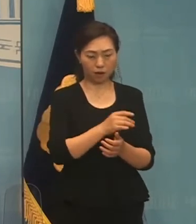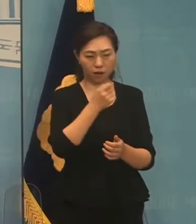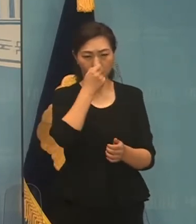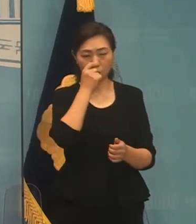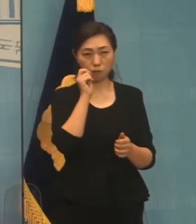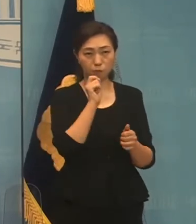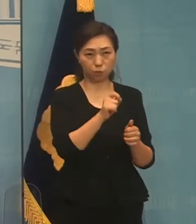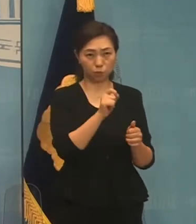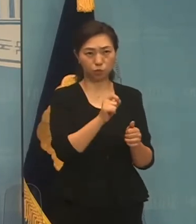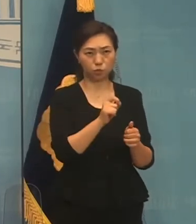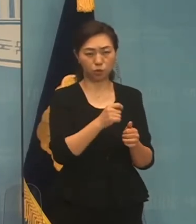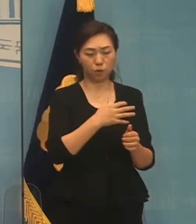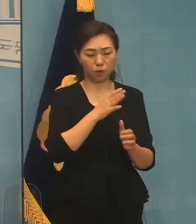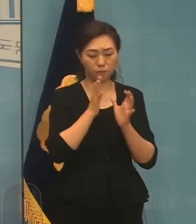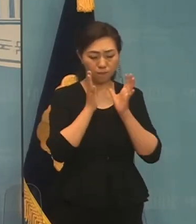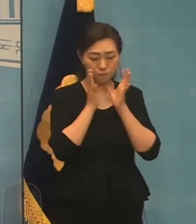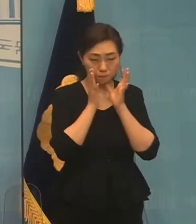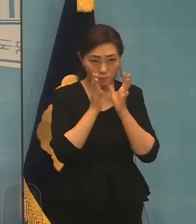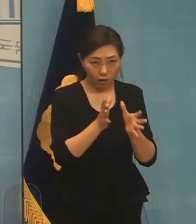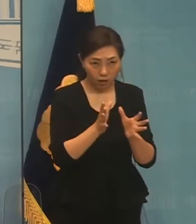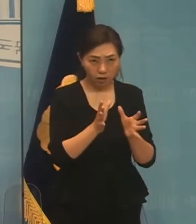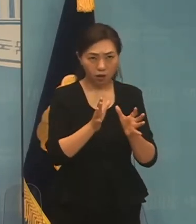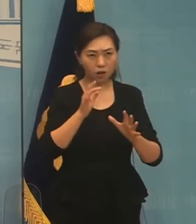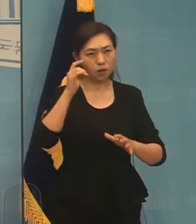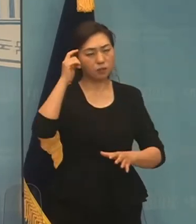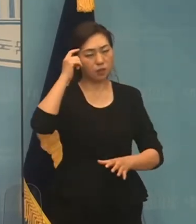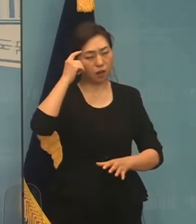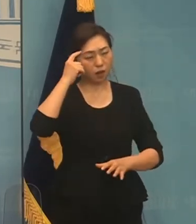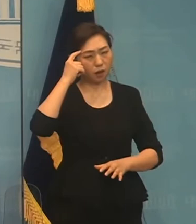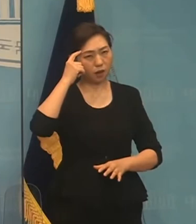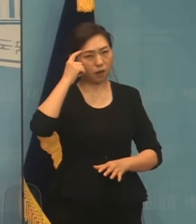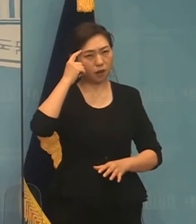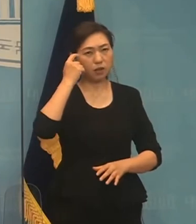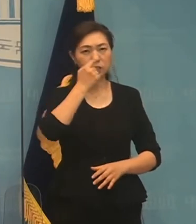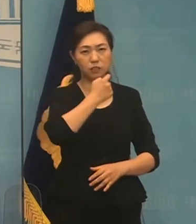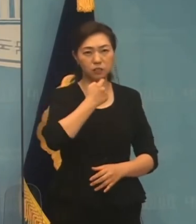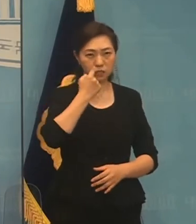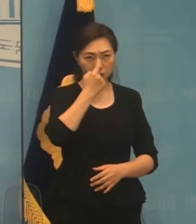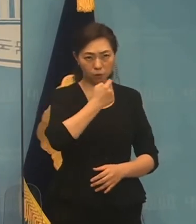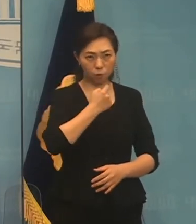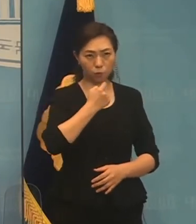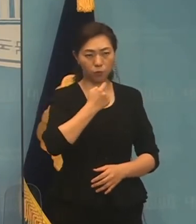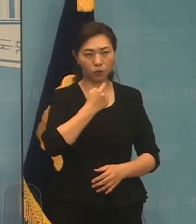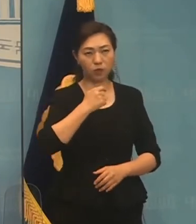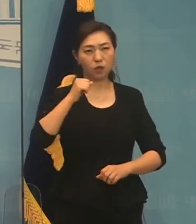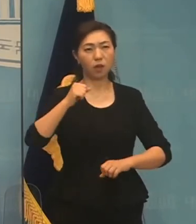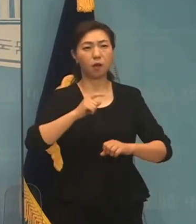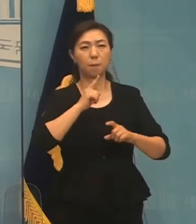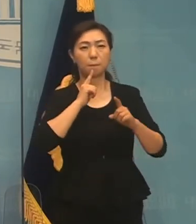속이려는 일체의 사상 논리 언해